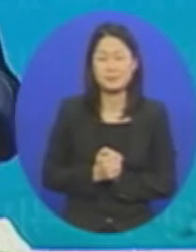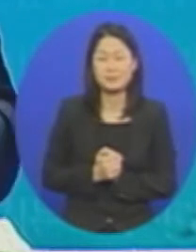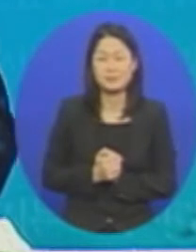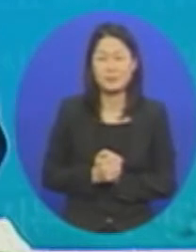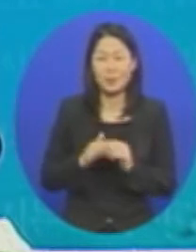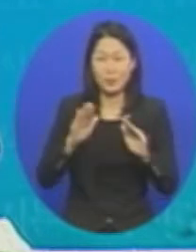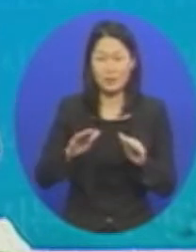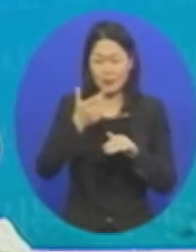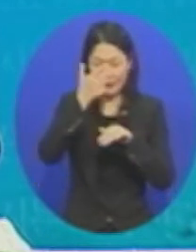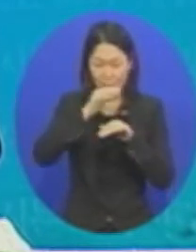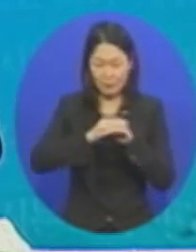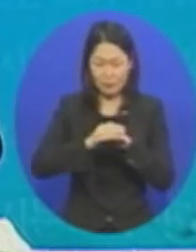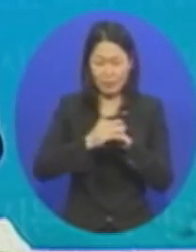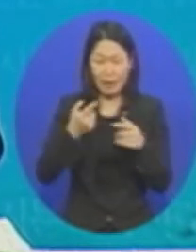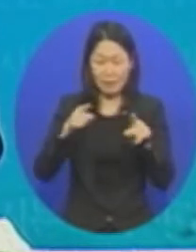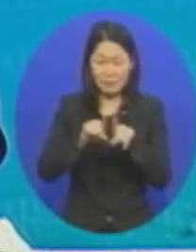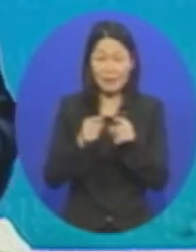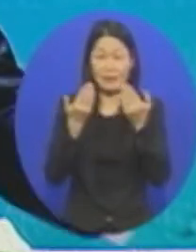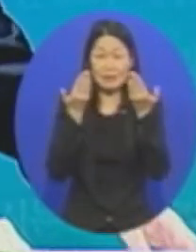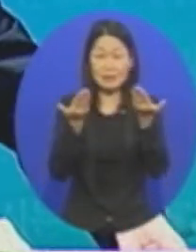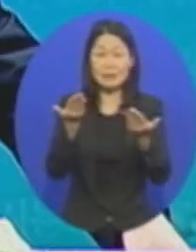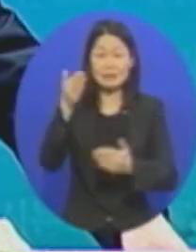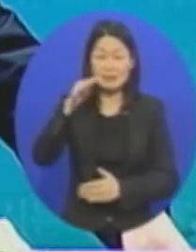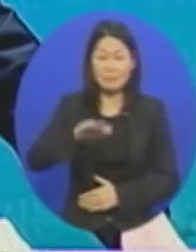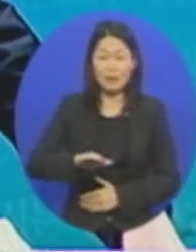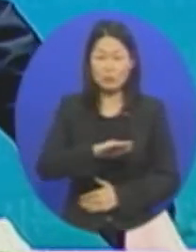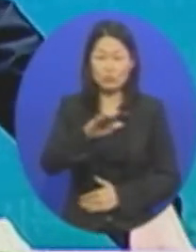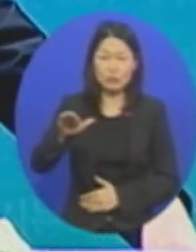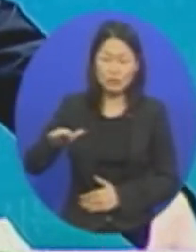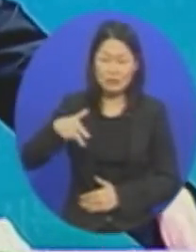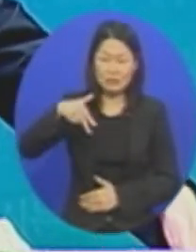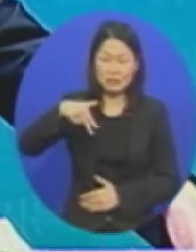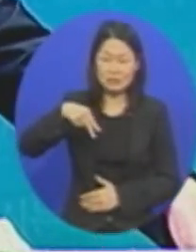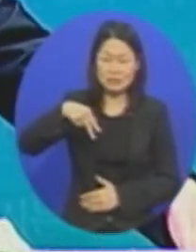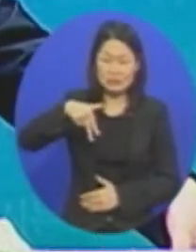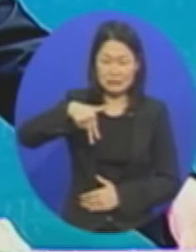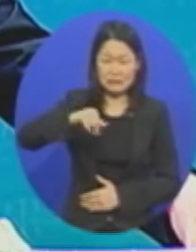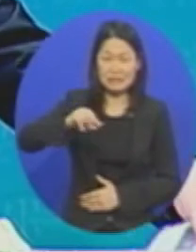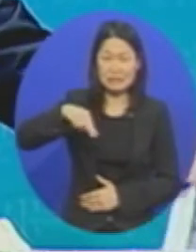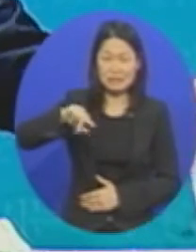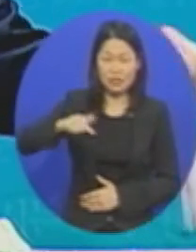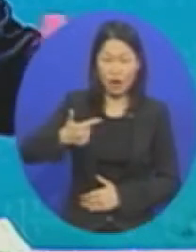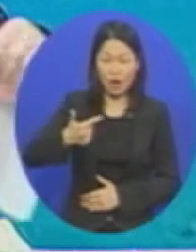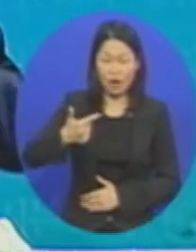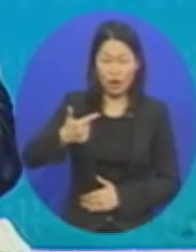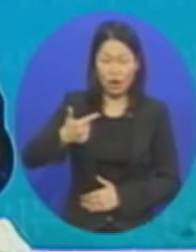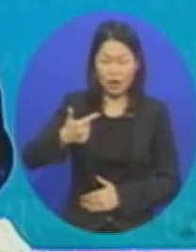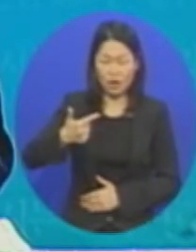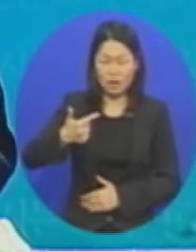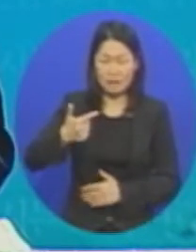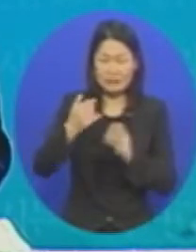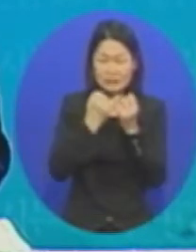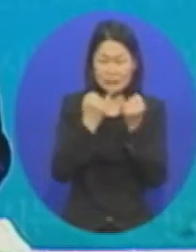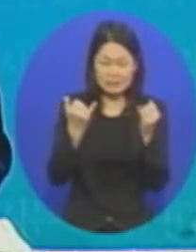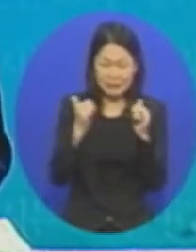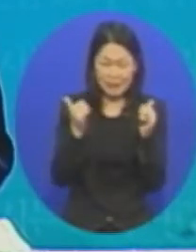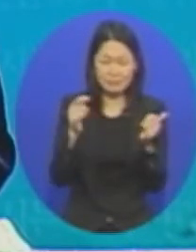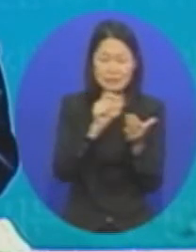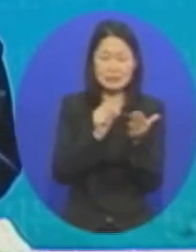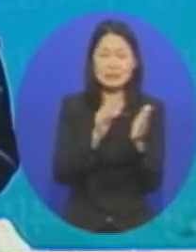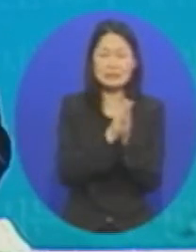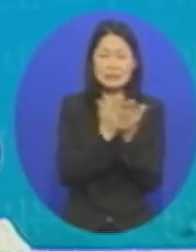오늘 예배도 같이 드리고 있지만 우린 지서 네가 쓴 책 지선아 사랑의 개정판